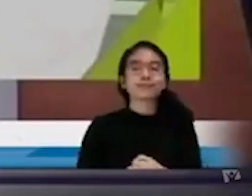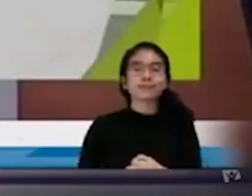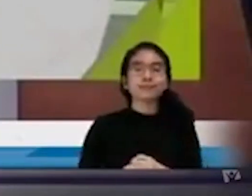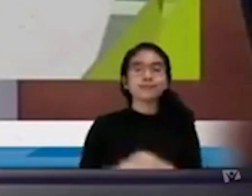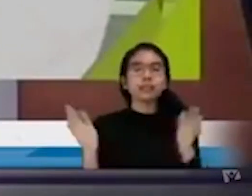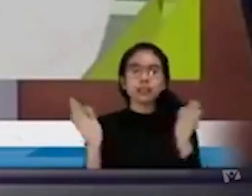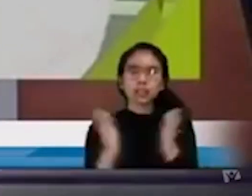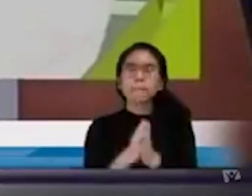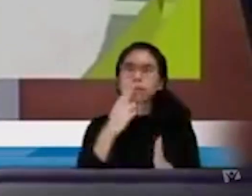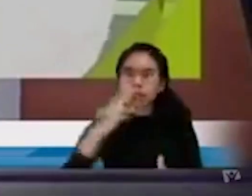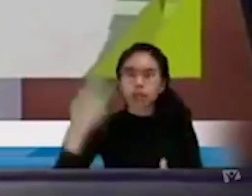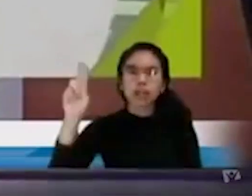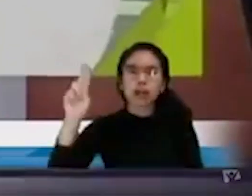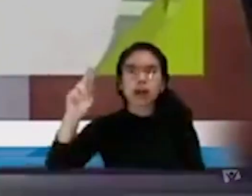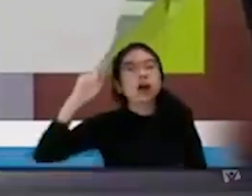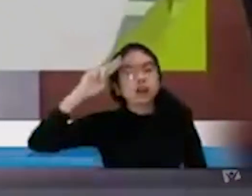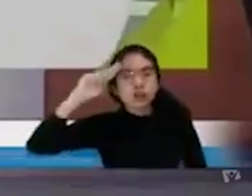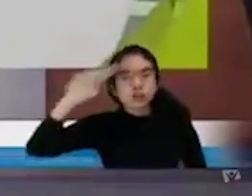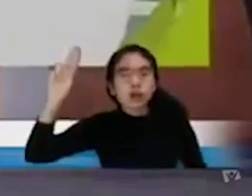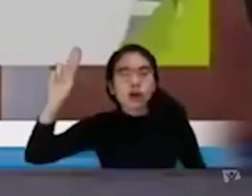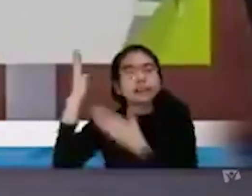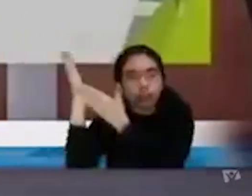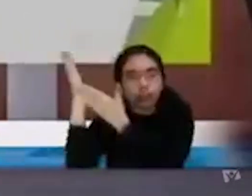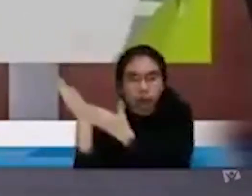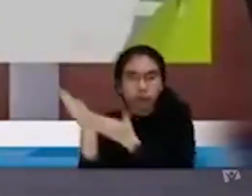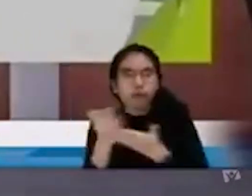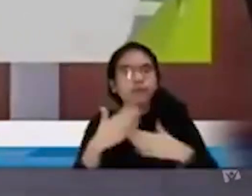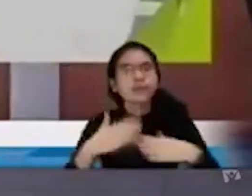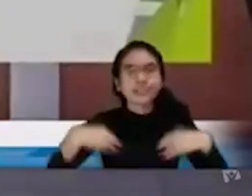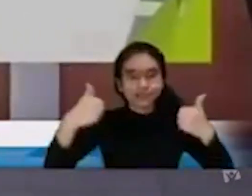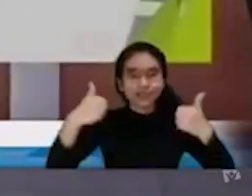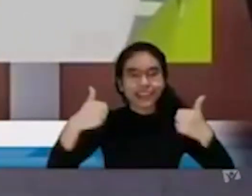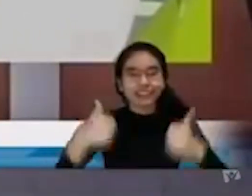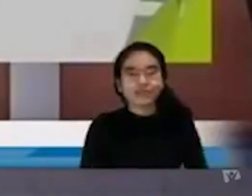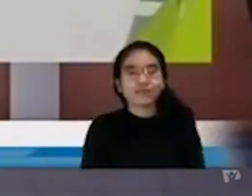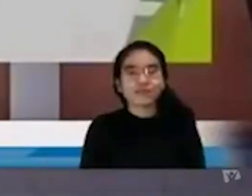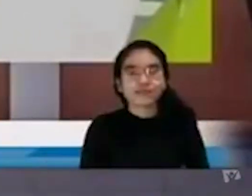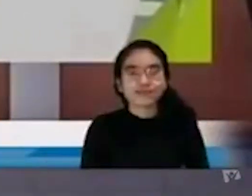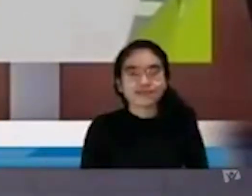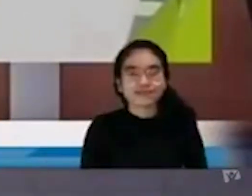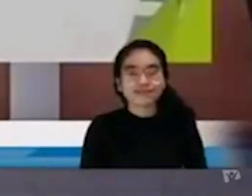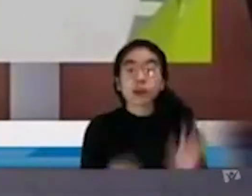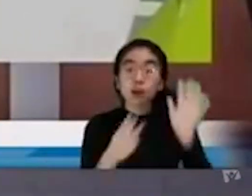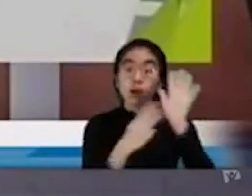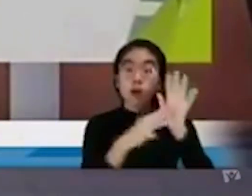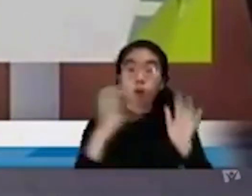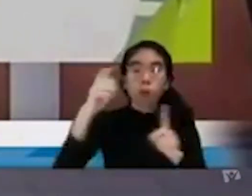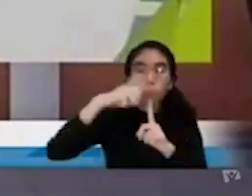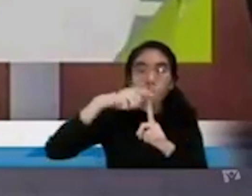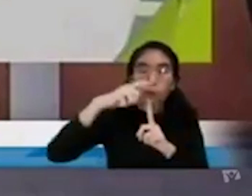akan menjadi penyemangat bagi setiap karyawan untuk melayani dengan sungguh-sungguh. Sebab Tuhan